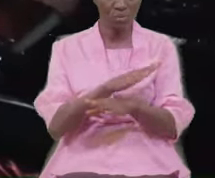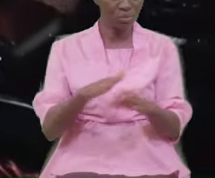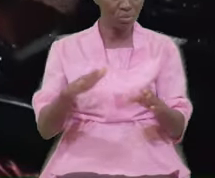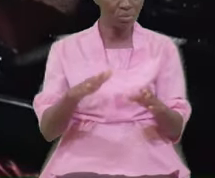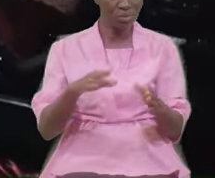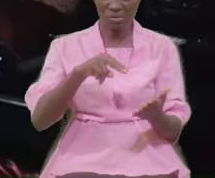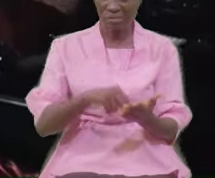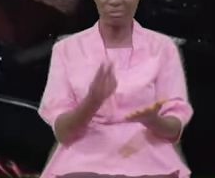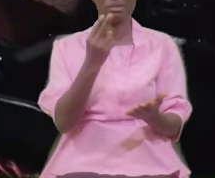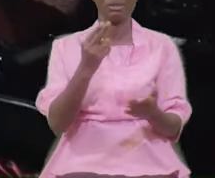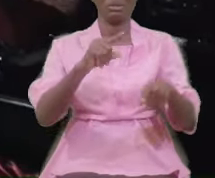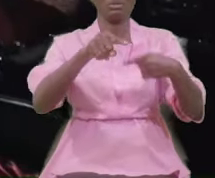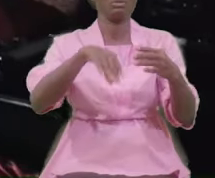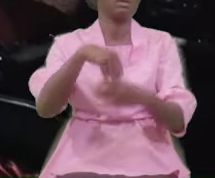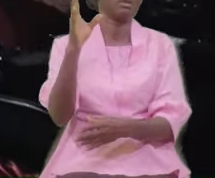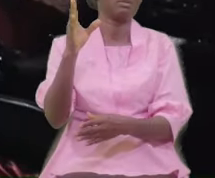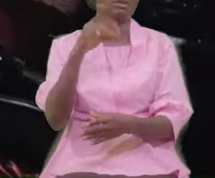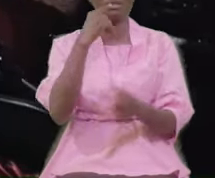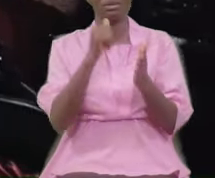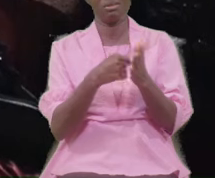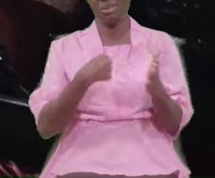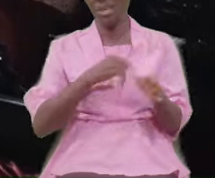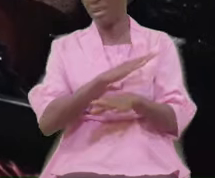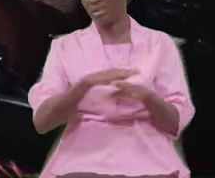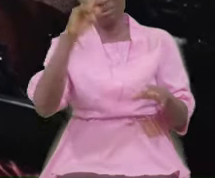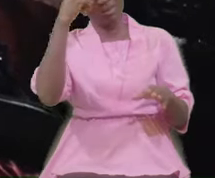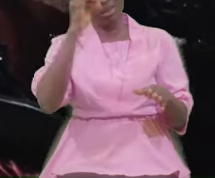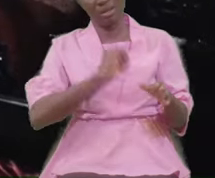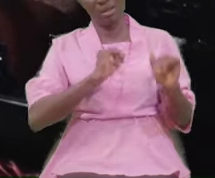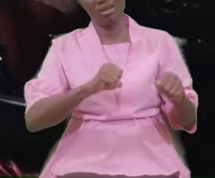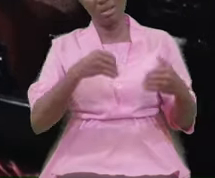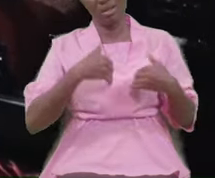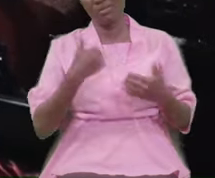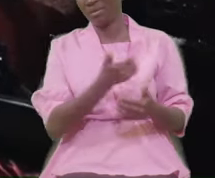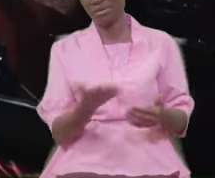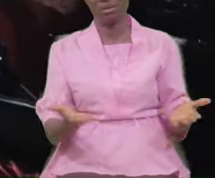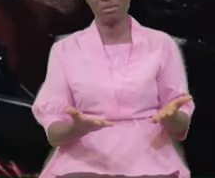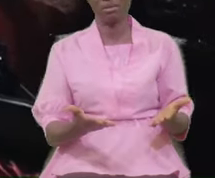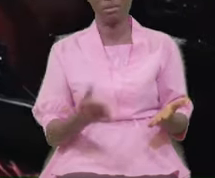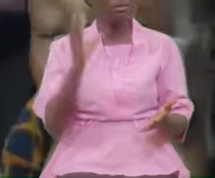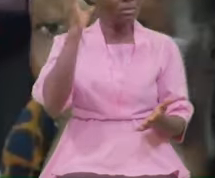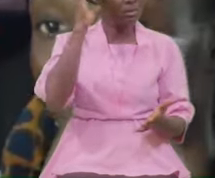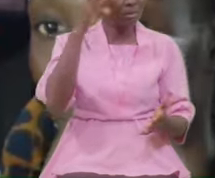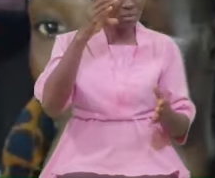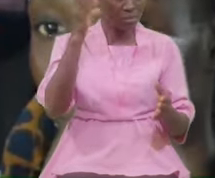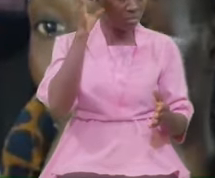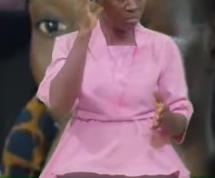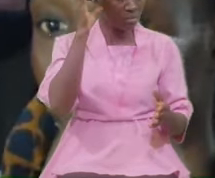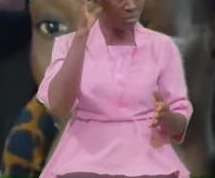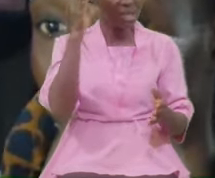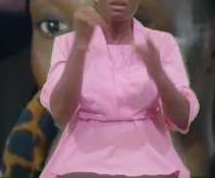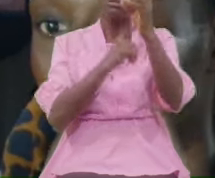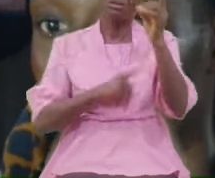say I don't think i can have anything Did you hear The Lord is good to